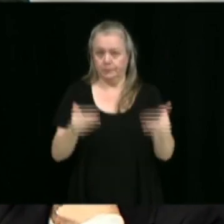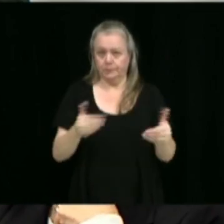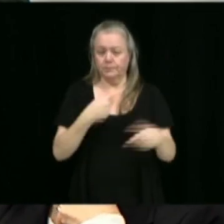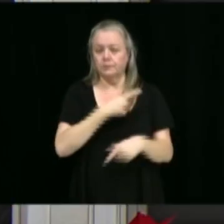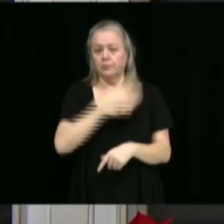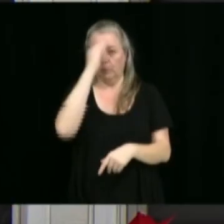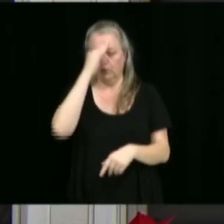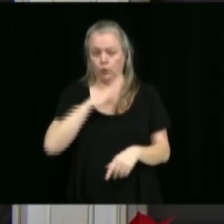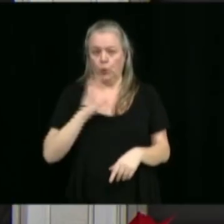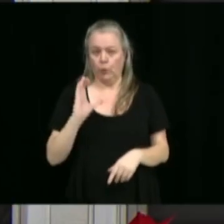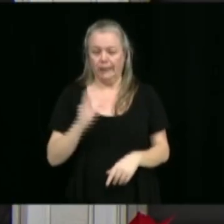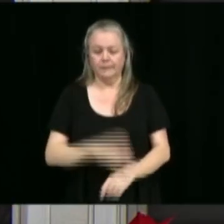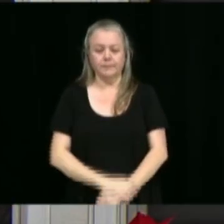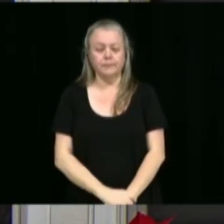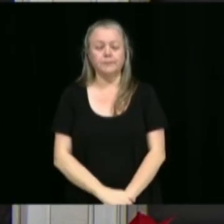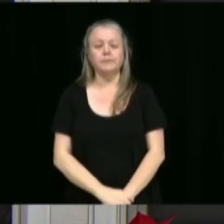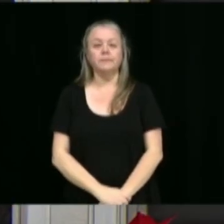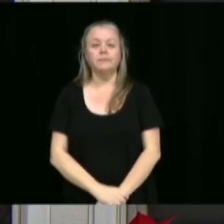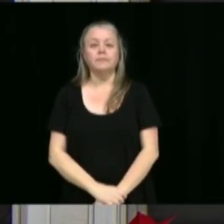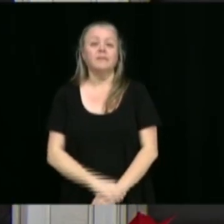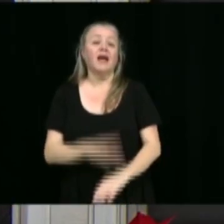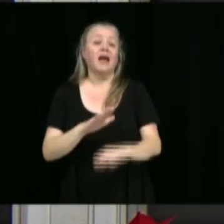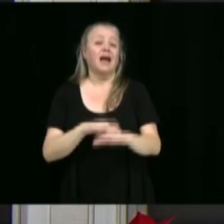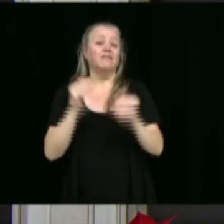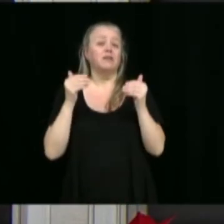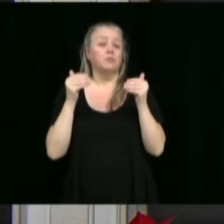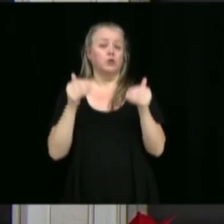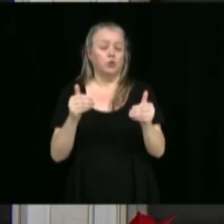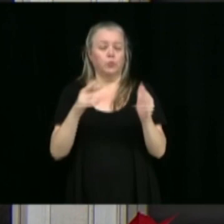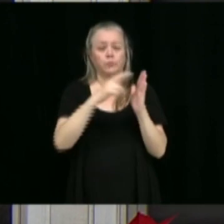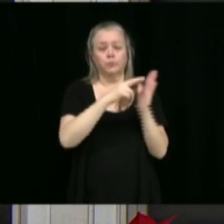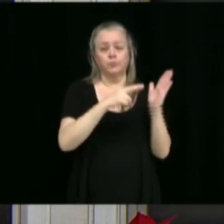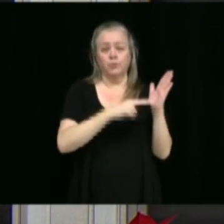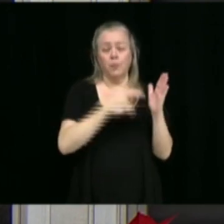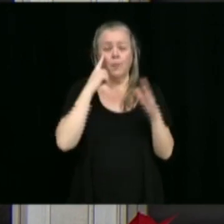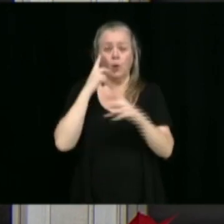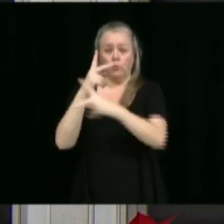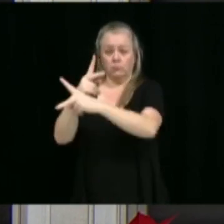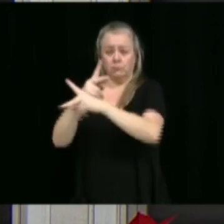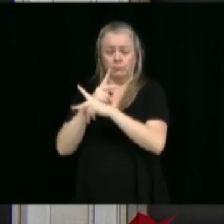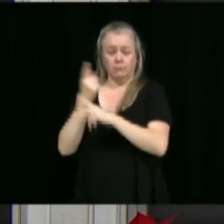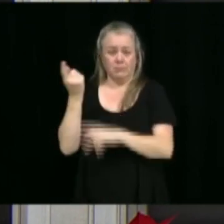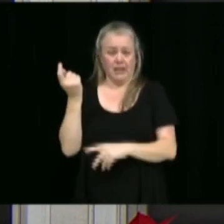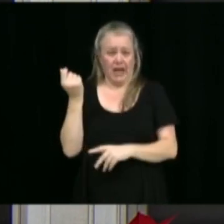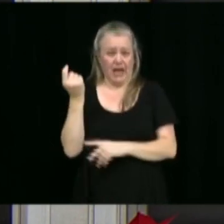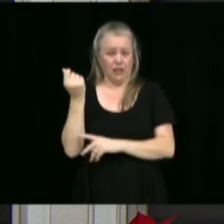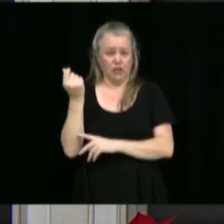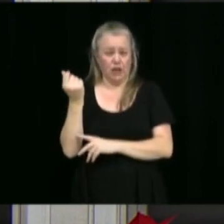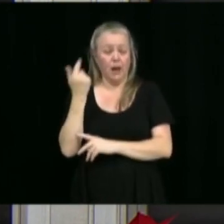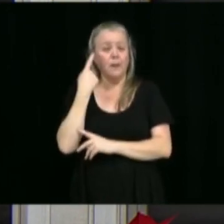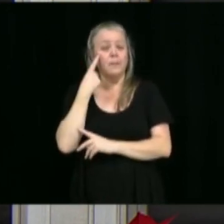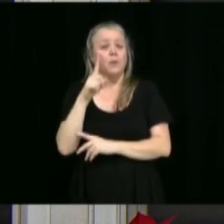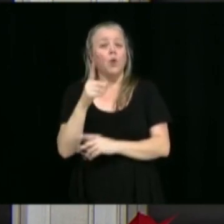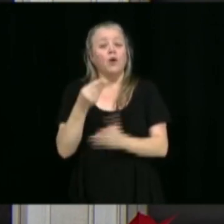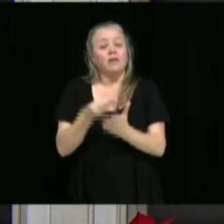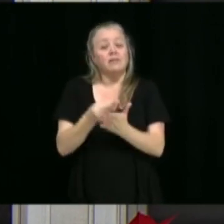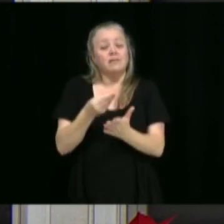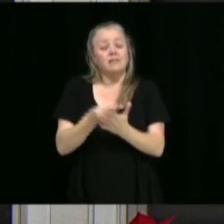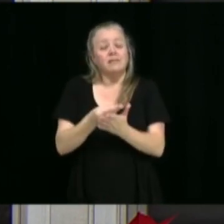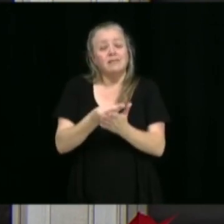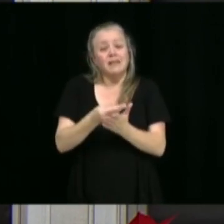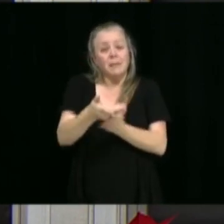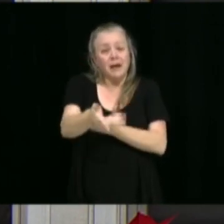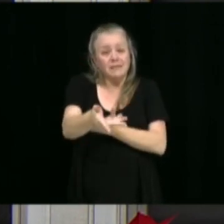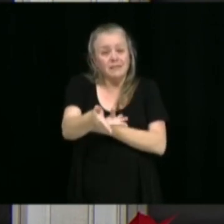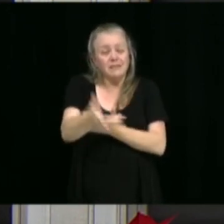Alexandre Côté. Avis de motion à être donné d'un règlement décrétant l'emprunt des sommes nécessaires en vue de financer des dépenses dans